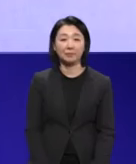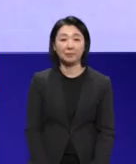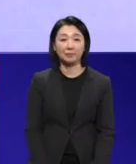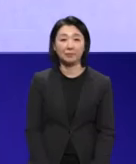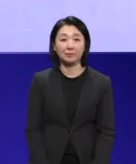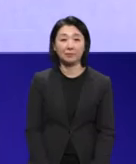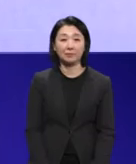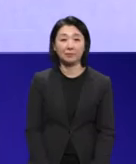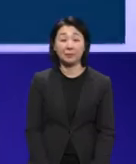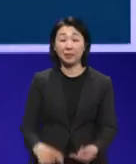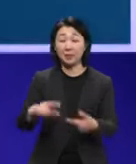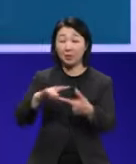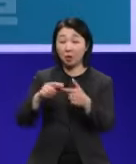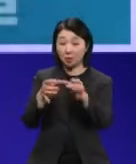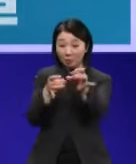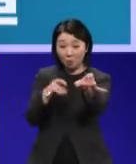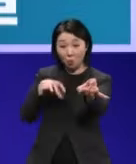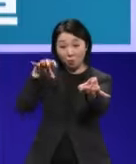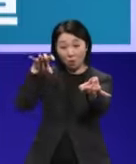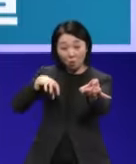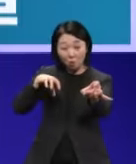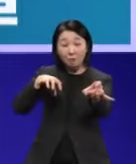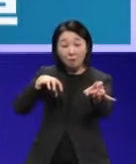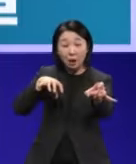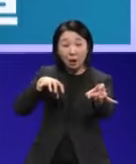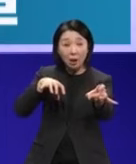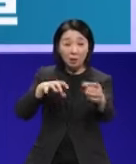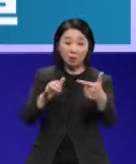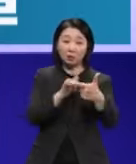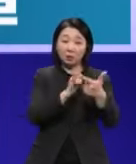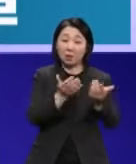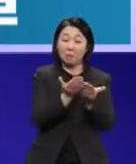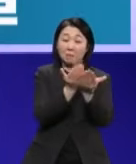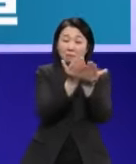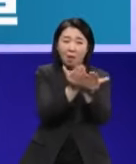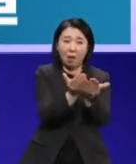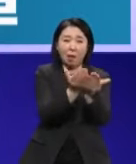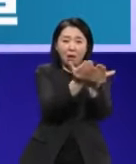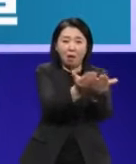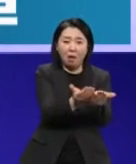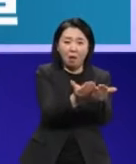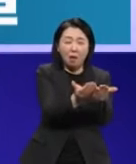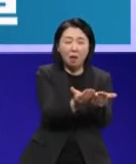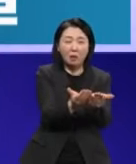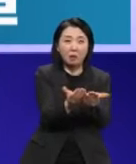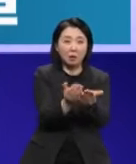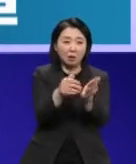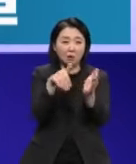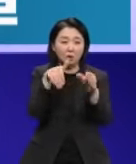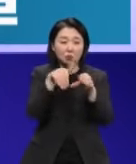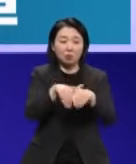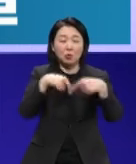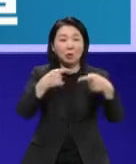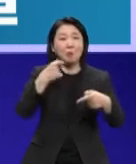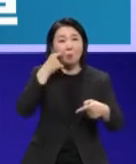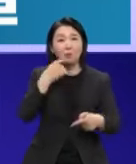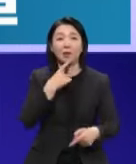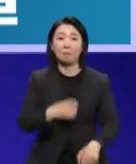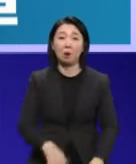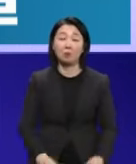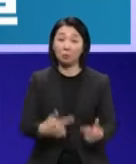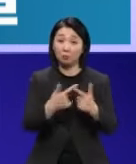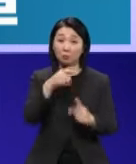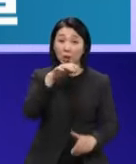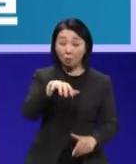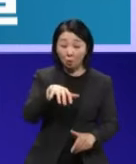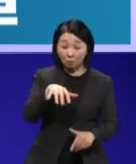경남 통영에서 유권자 여섯 명이 탄배가 표를 하면서 하마터면 투표를 못 할 뻔한 일이 있었습니다 부산에서는